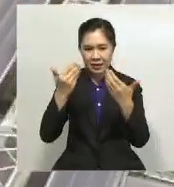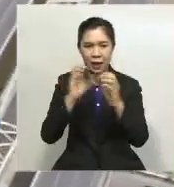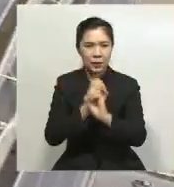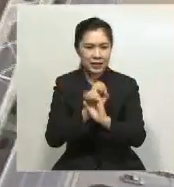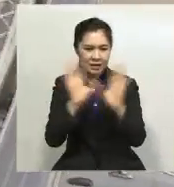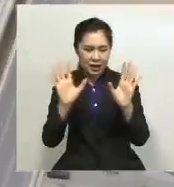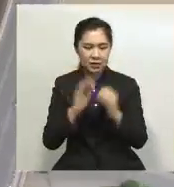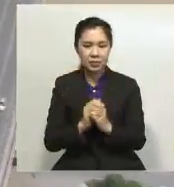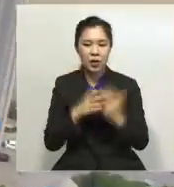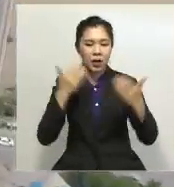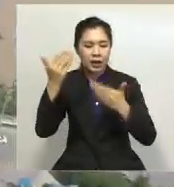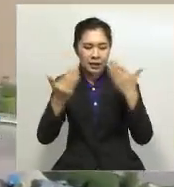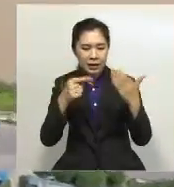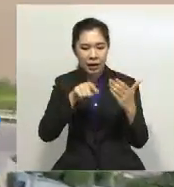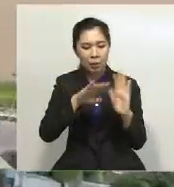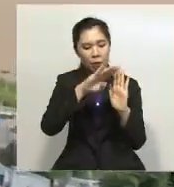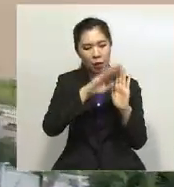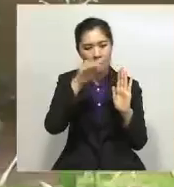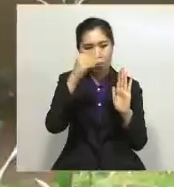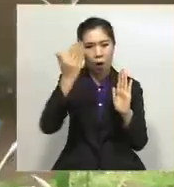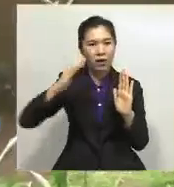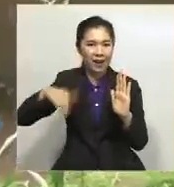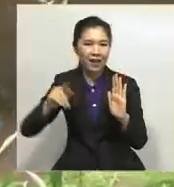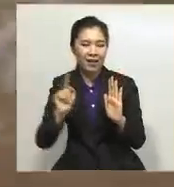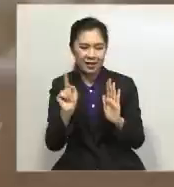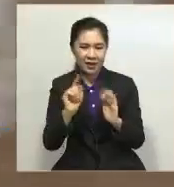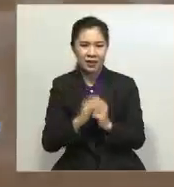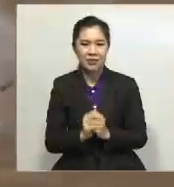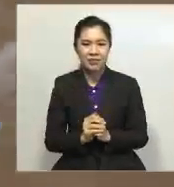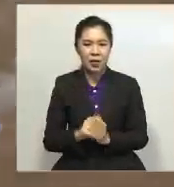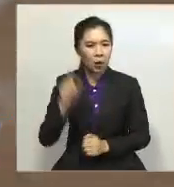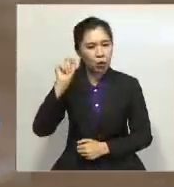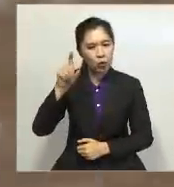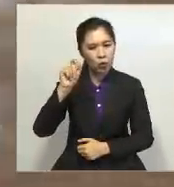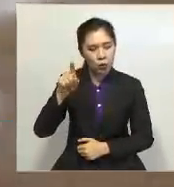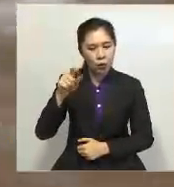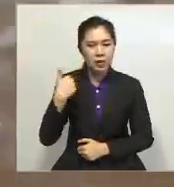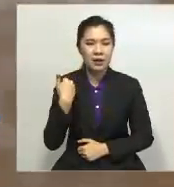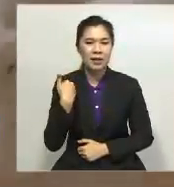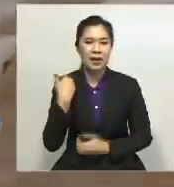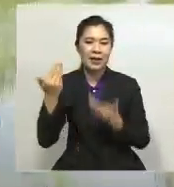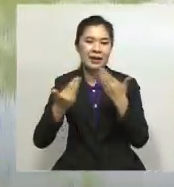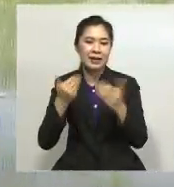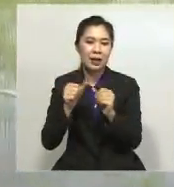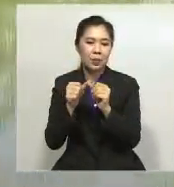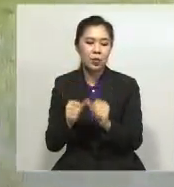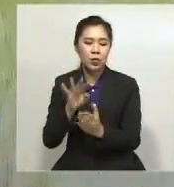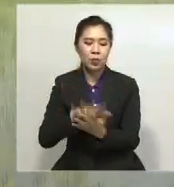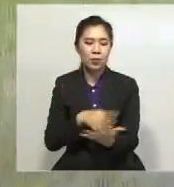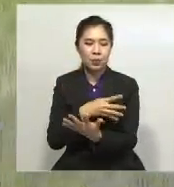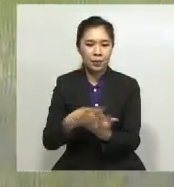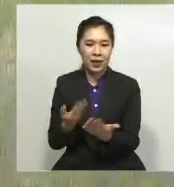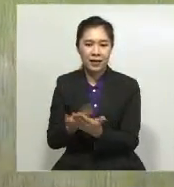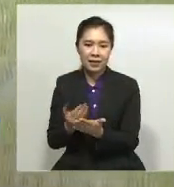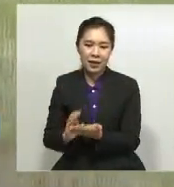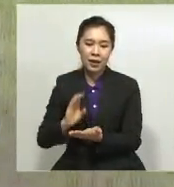จนว่ากิจกรรมไหนควรทำก่อนหรือทำหลังหรือกิจกรรมไหนเร่งด่วนและกิจกรรมไหนอยู่ในแผนการใช้งบประมาณ